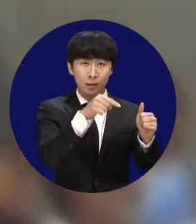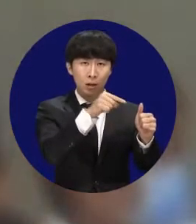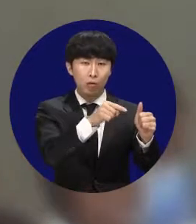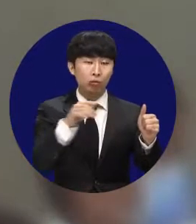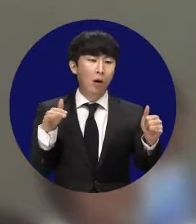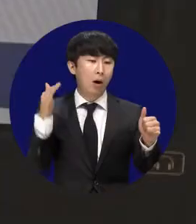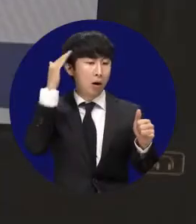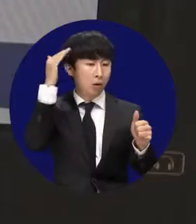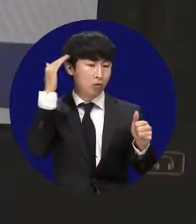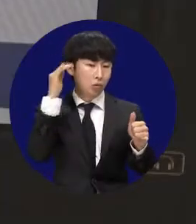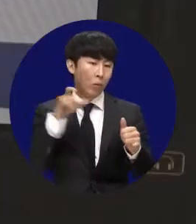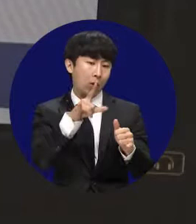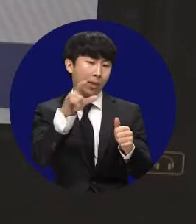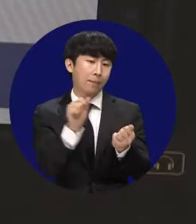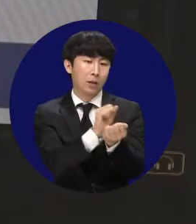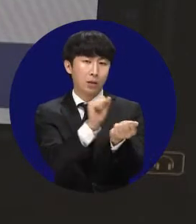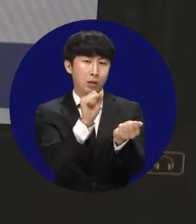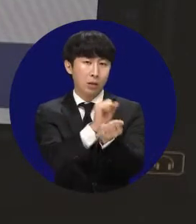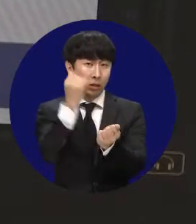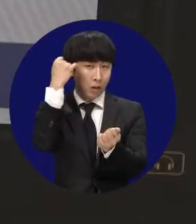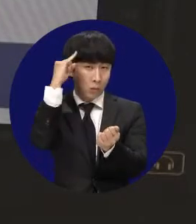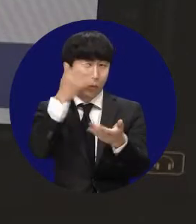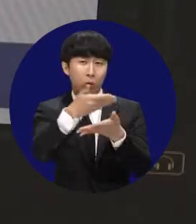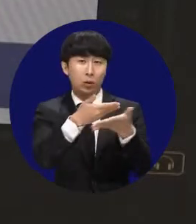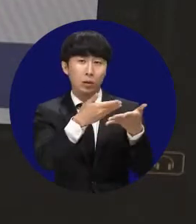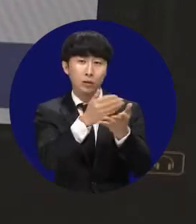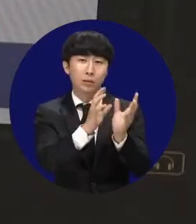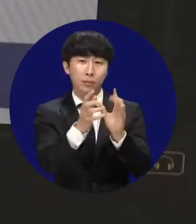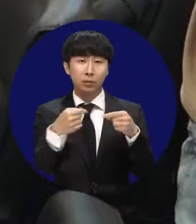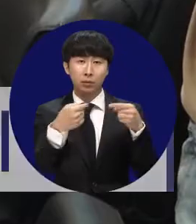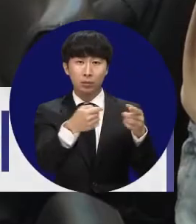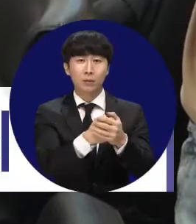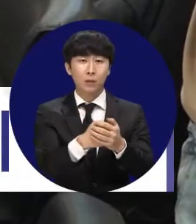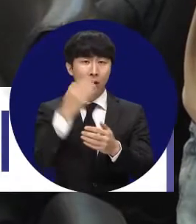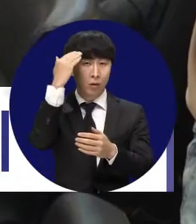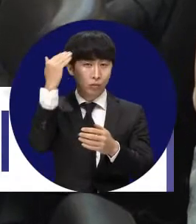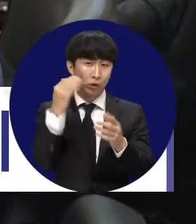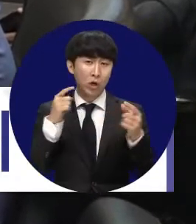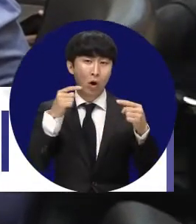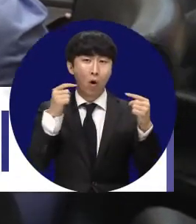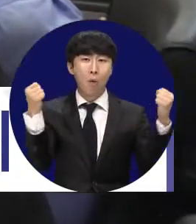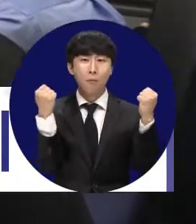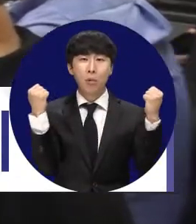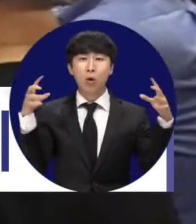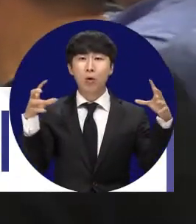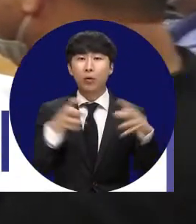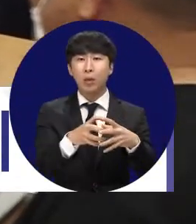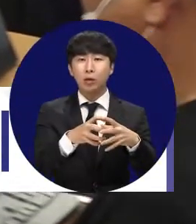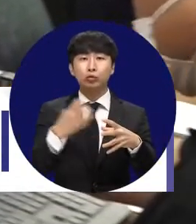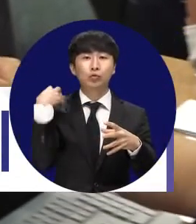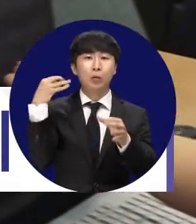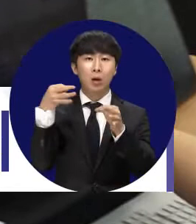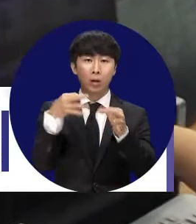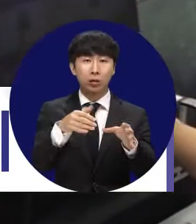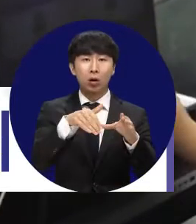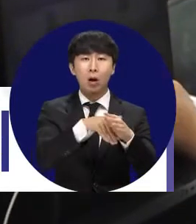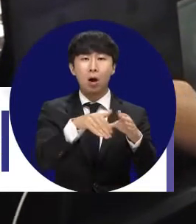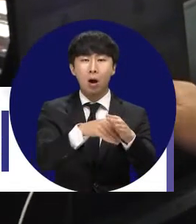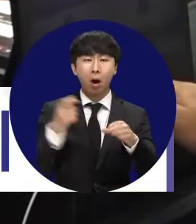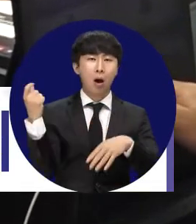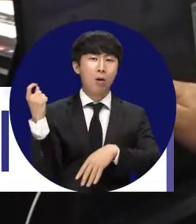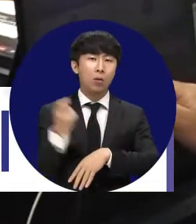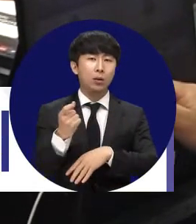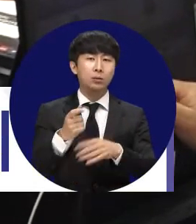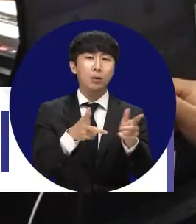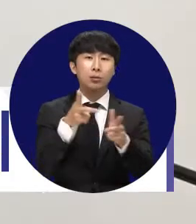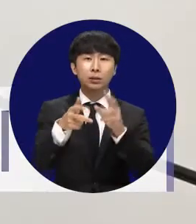공유하는 웹세미나에 참여했습니다. 한국국제협력단 주관 선거역량 강화사업 3차 사후지원의 일환으로 개최한